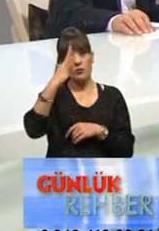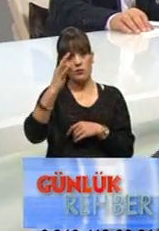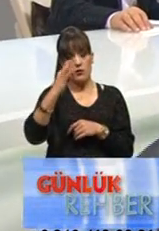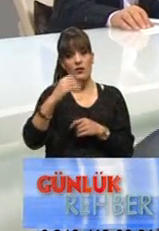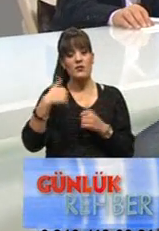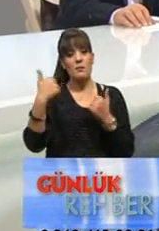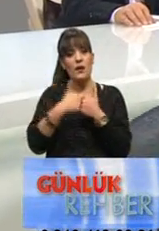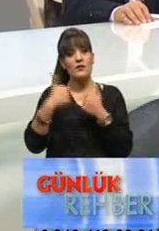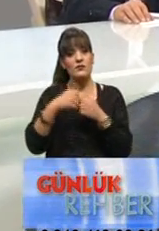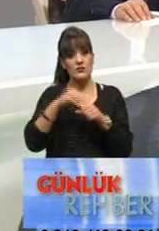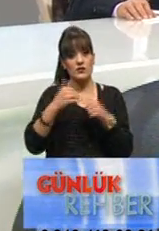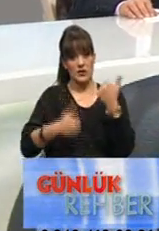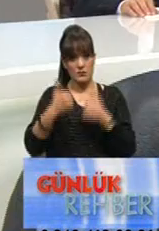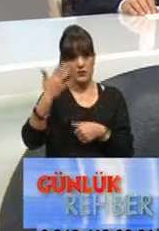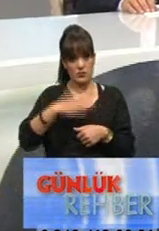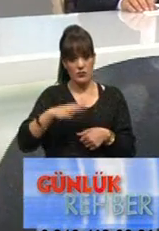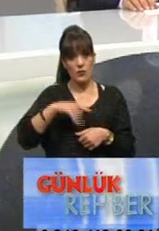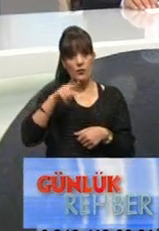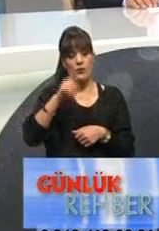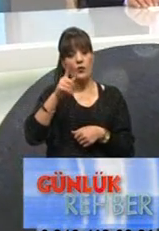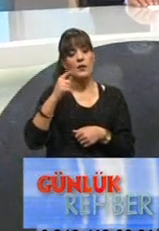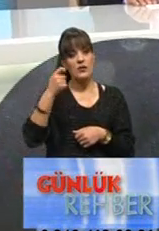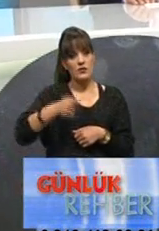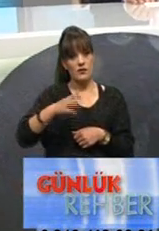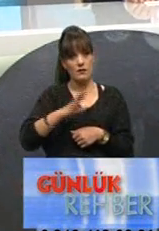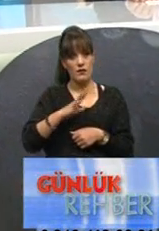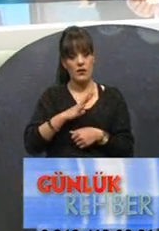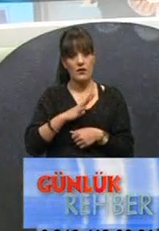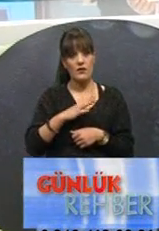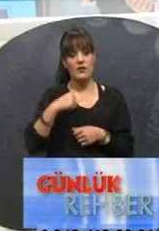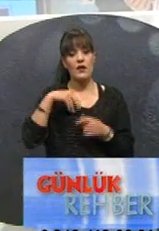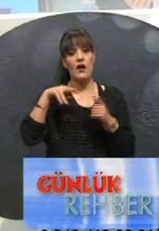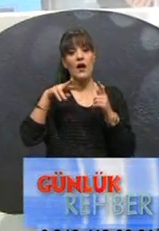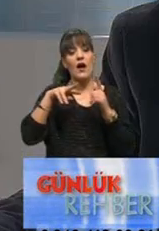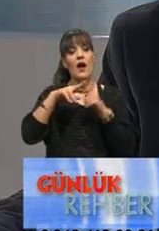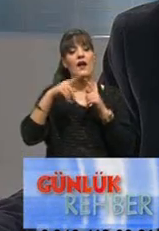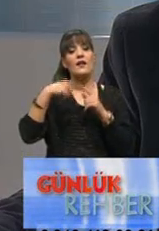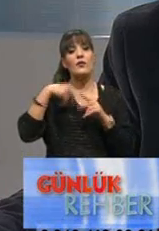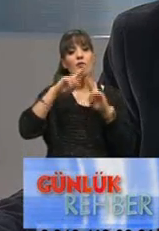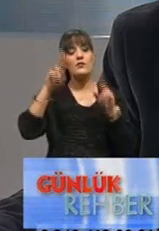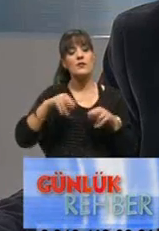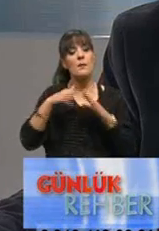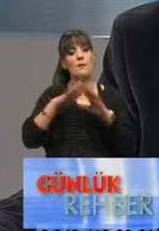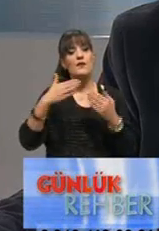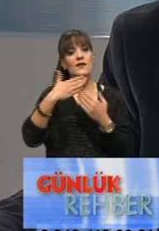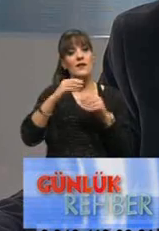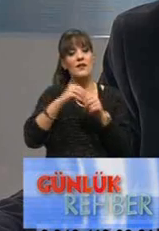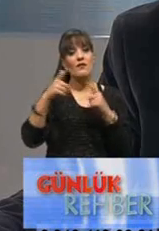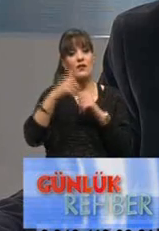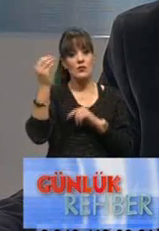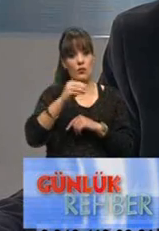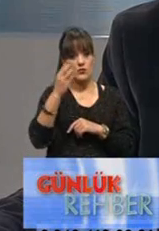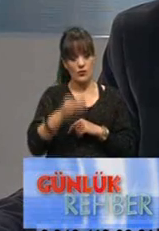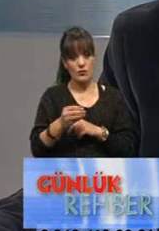profesyonelce müsabakalarda yarışmak istiyor iseniz bunun bir ön şartı var. İşte ITTF dediğimiz Uluslararası Masa Tenisi Federasyonu'nun